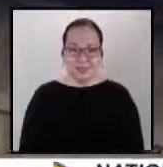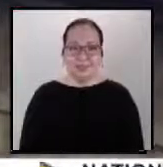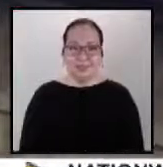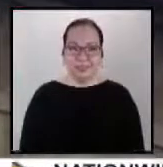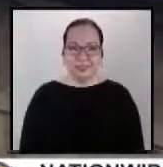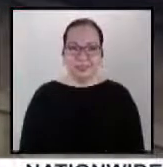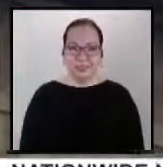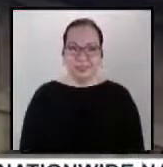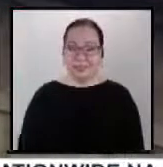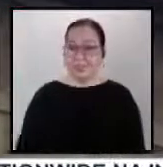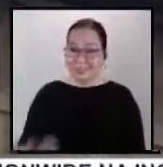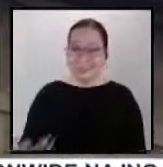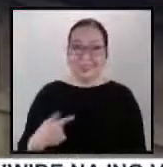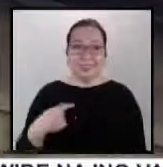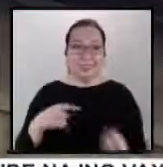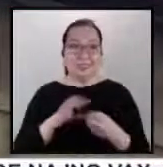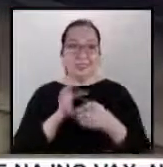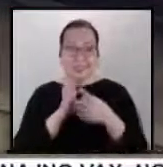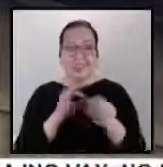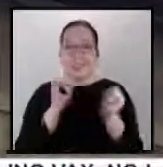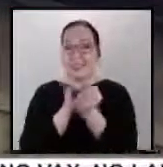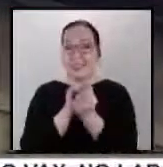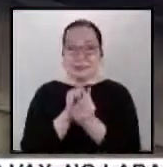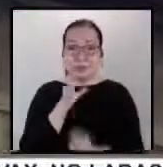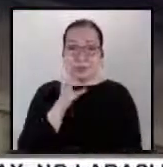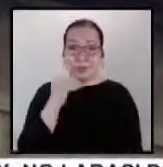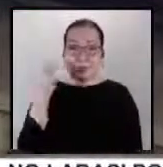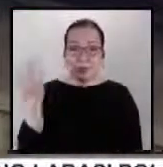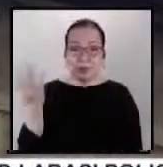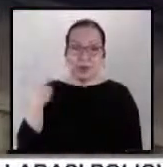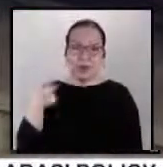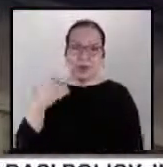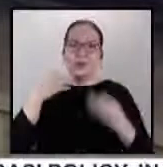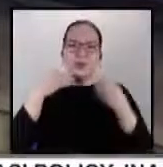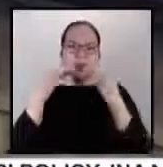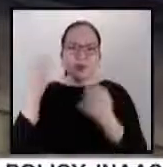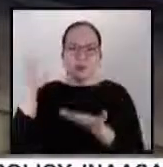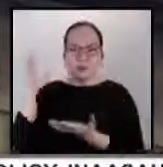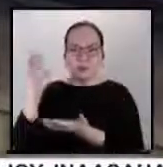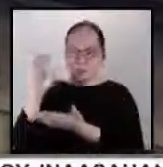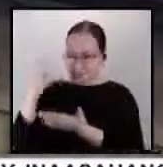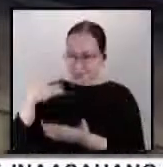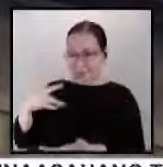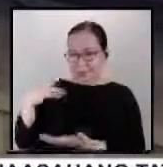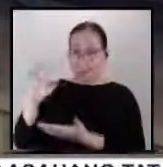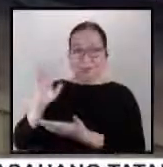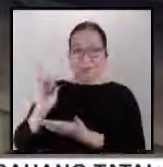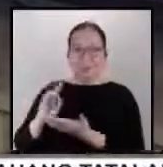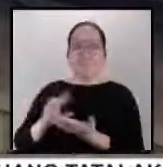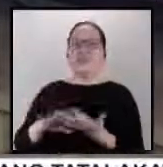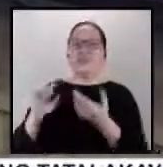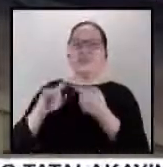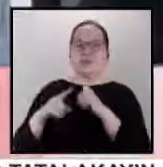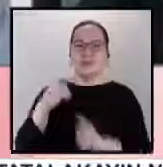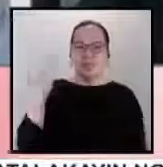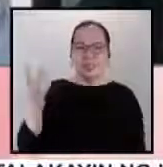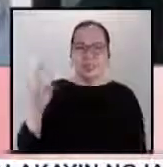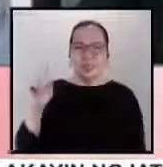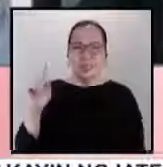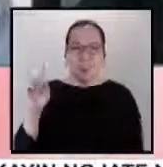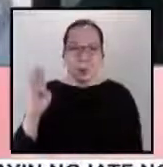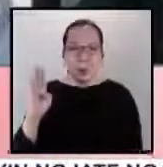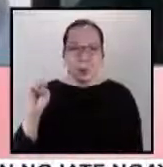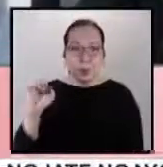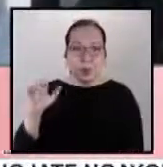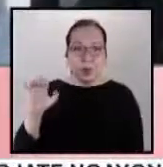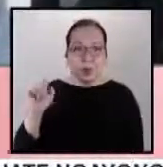At kaugnay nga po niyan, makakasama po natin ang isang sikat na fashion designer at kaibigan din po natin ito, si Tito Boyet Fajardo, para